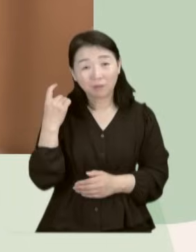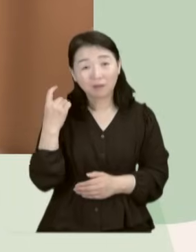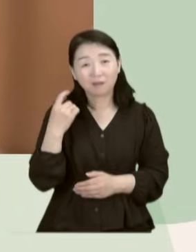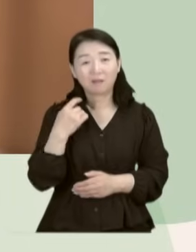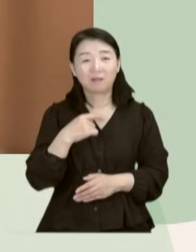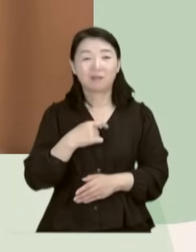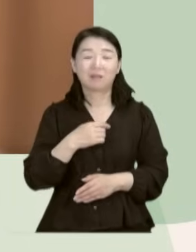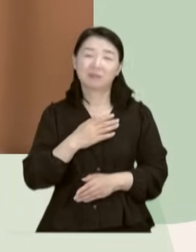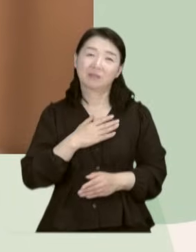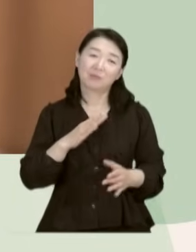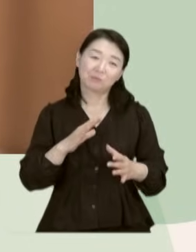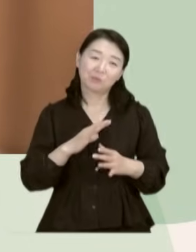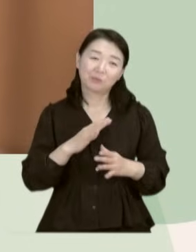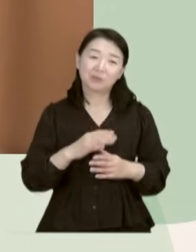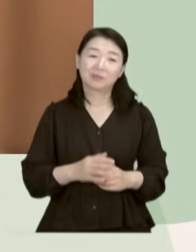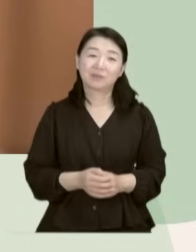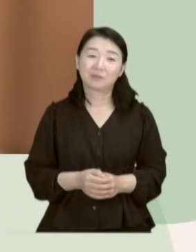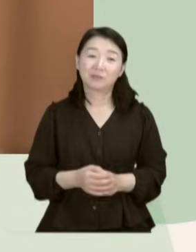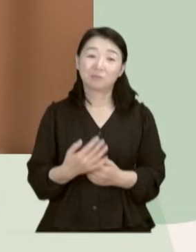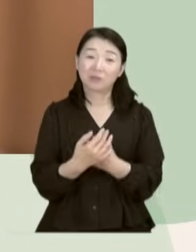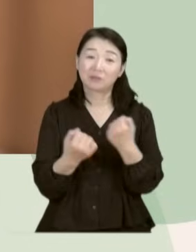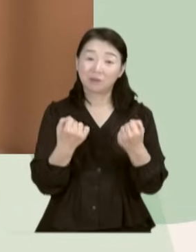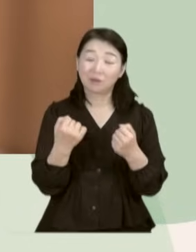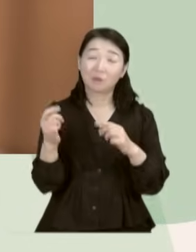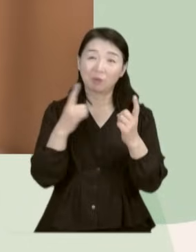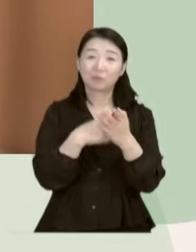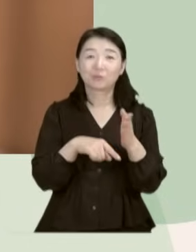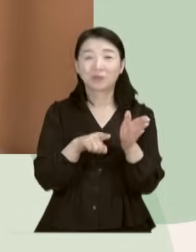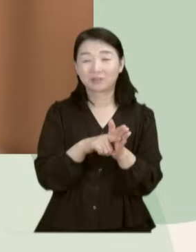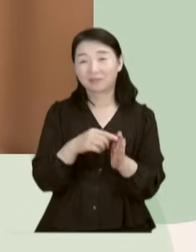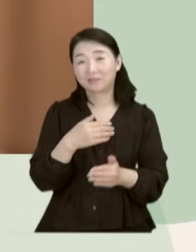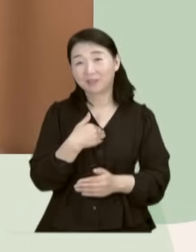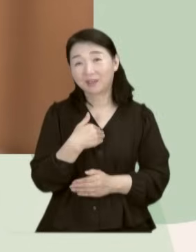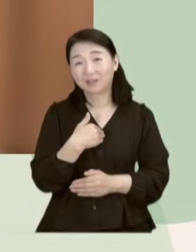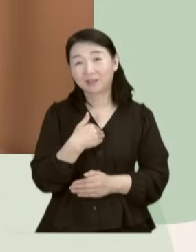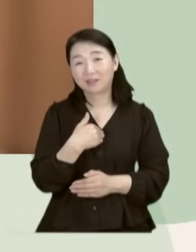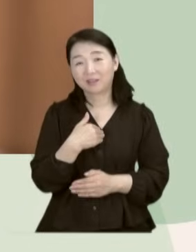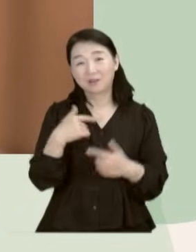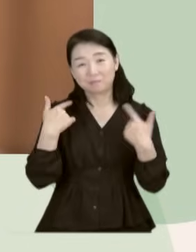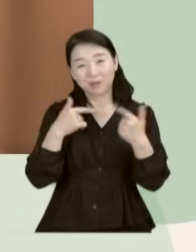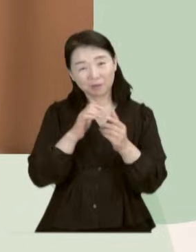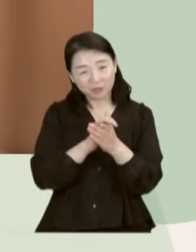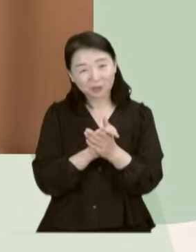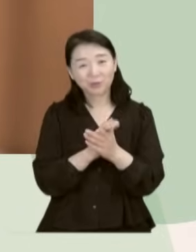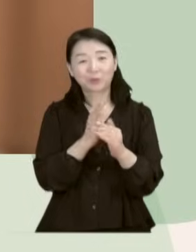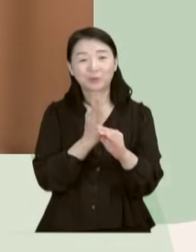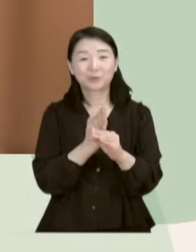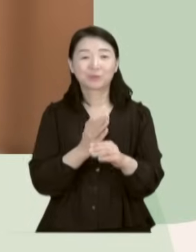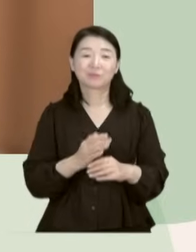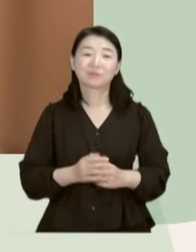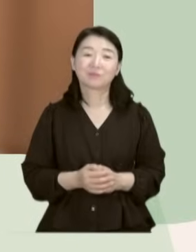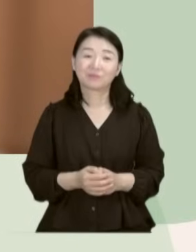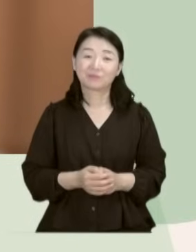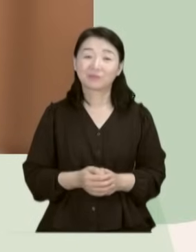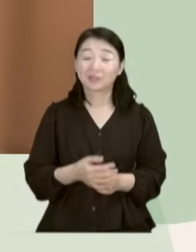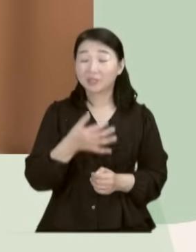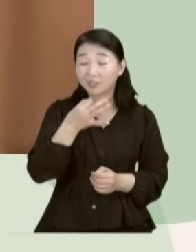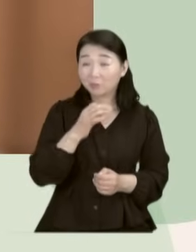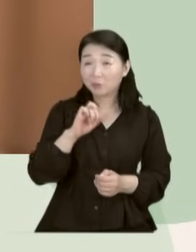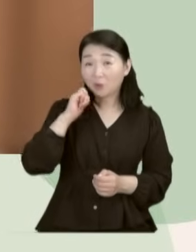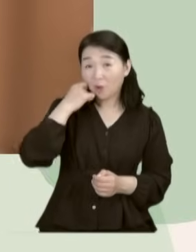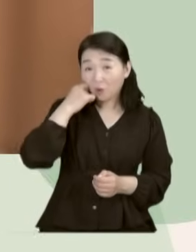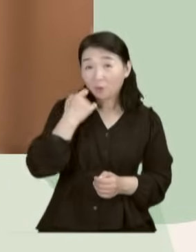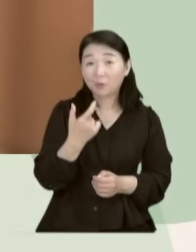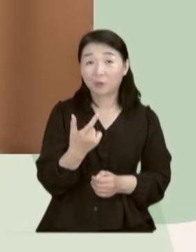편찮으시다는 이야기 듣고 너무나 많이 놀랐고 오빠의 건강 회복위해서 제가 정말 늘 기도하고 있습니다